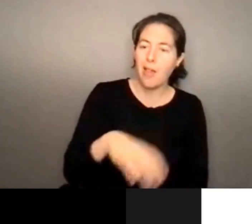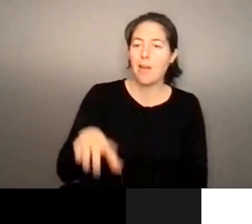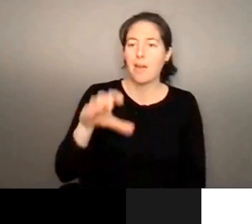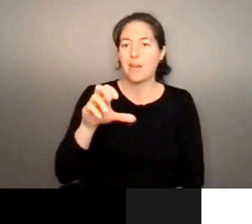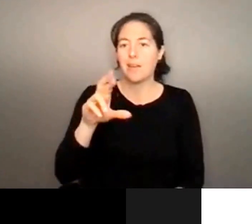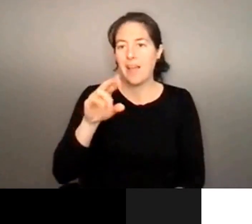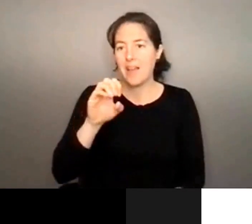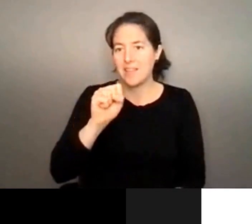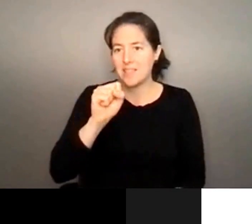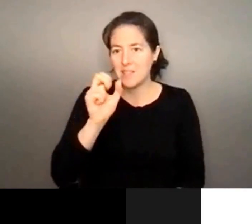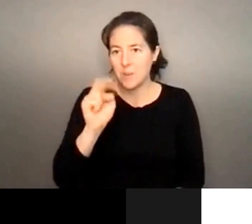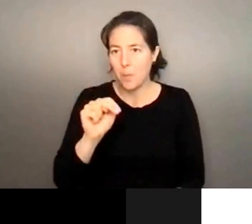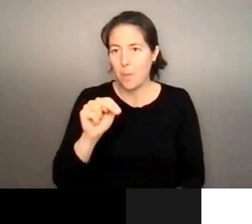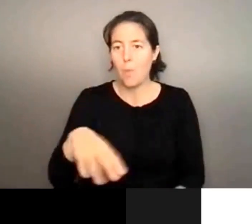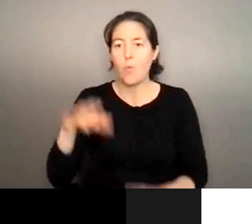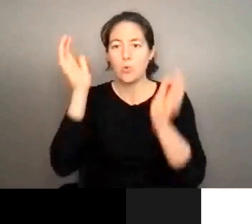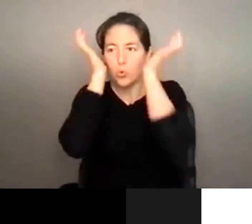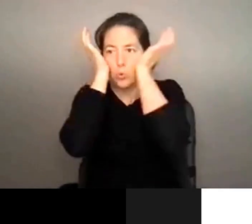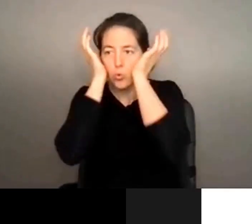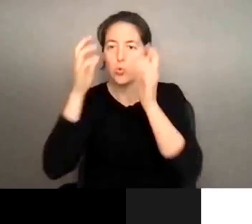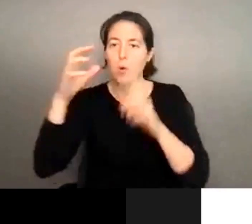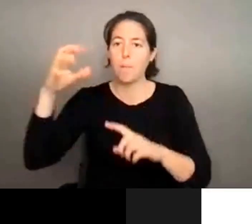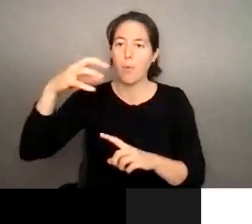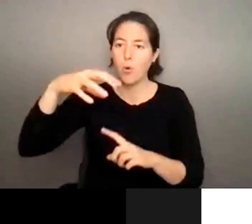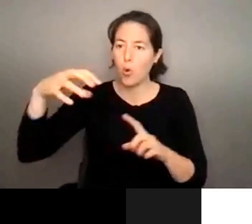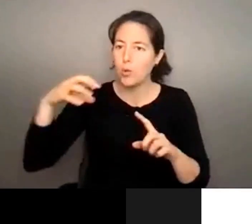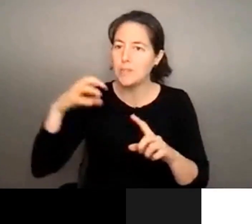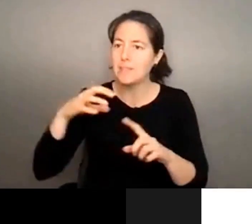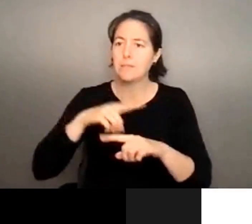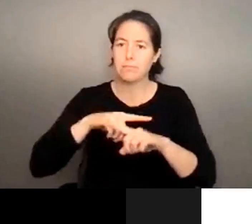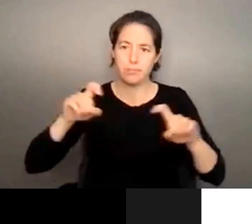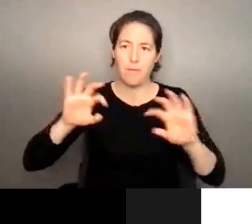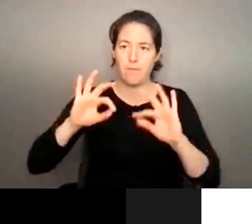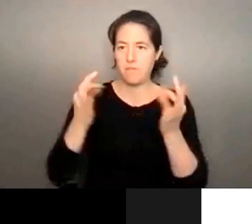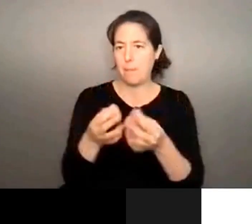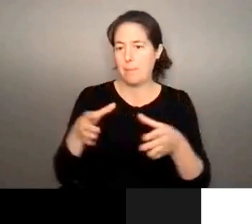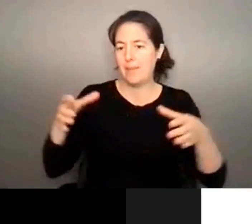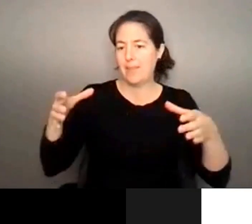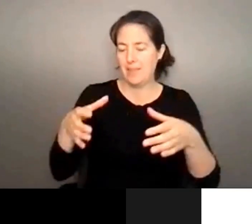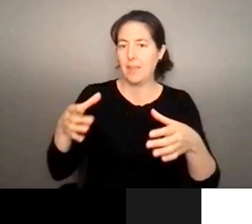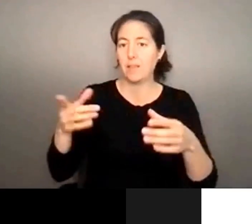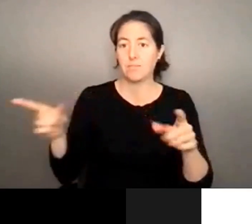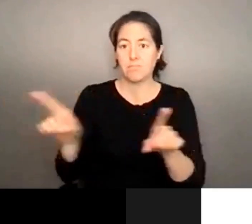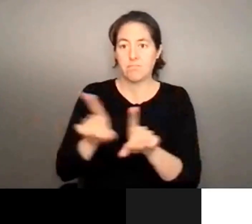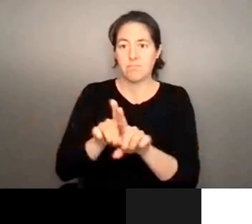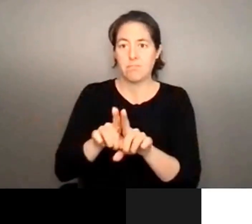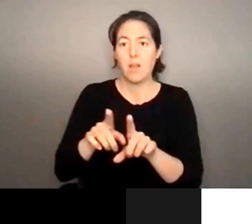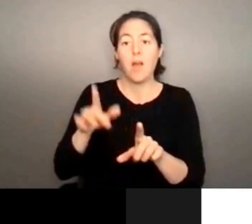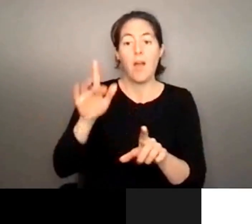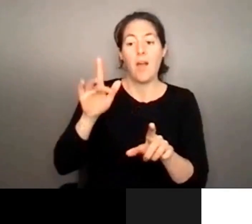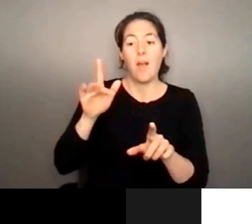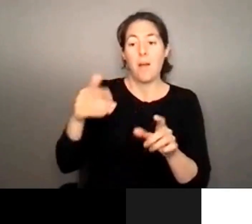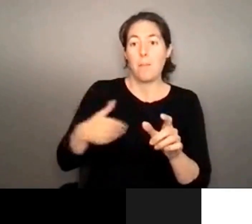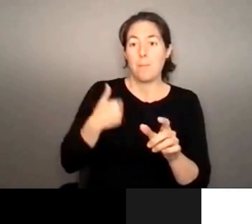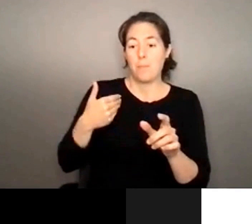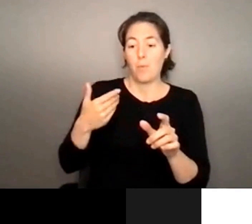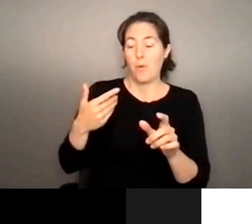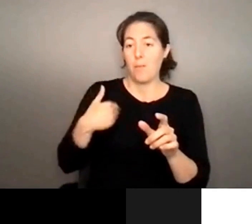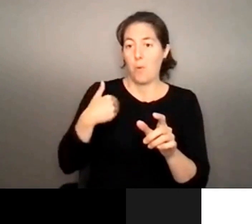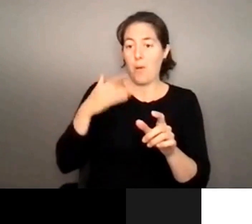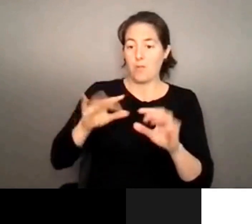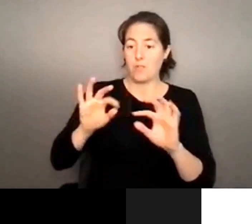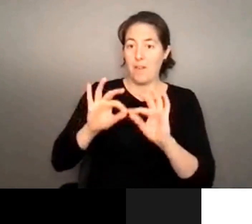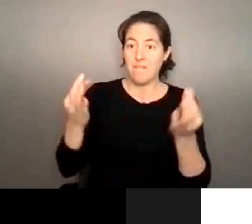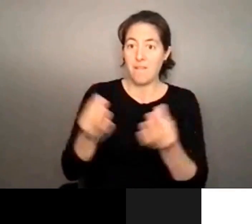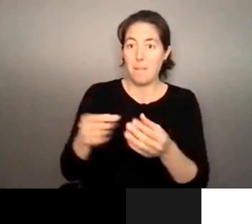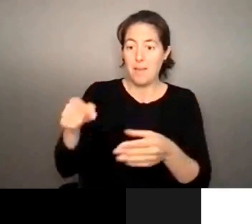les choux, les brocolis, des choses comme ça, parce que ça, c'est une des rares familles potagères qui est incapable d'entrer en relation